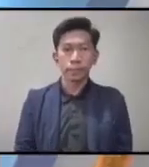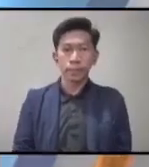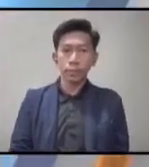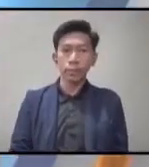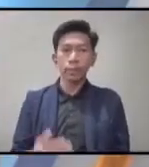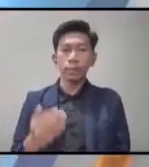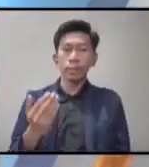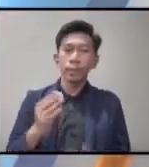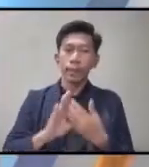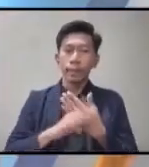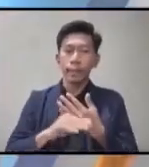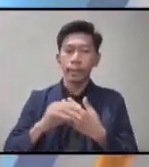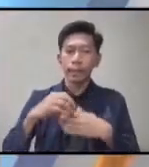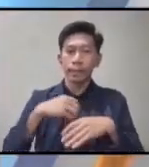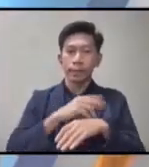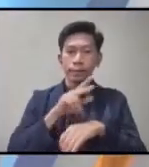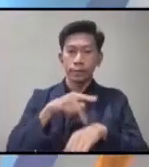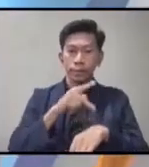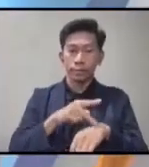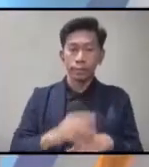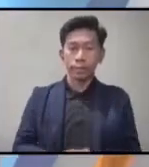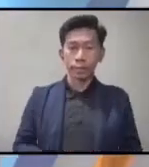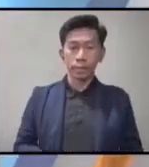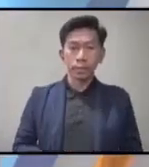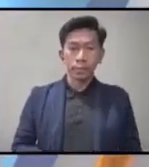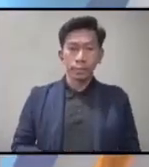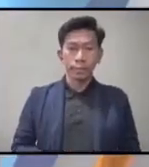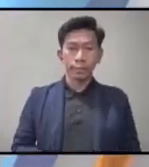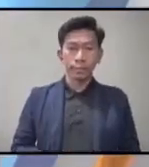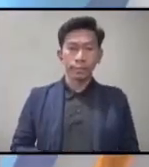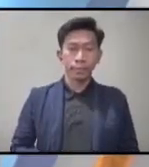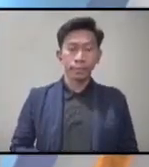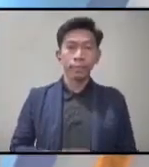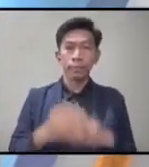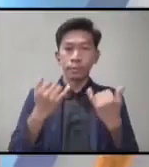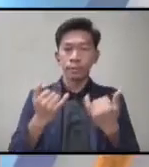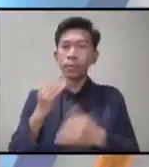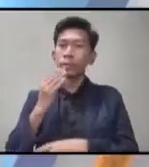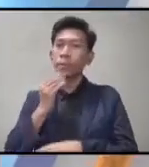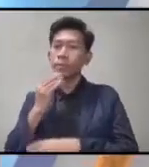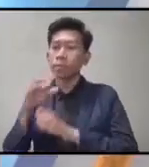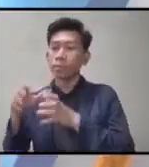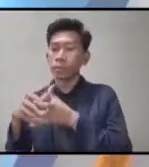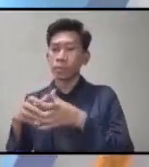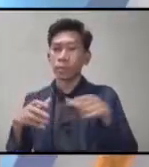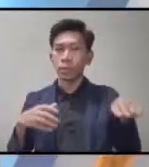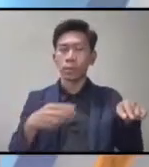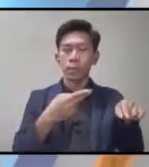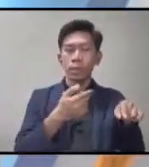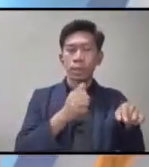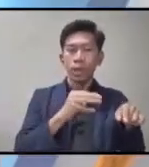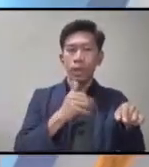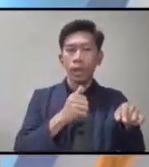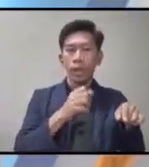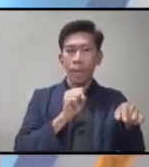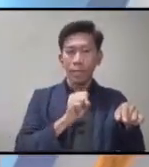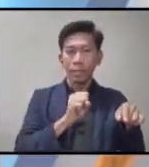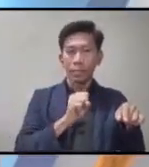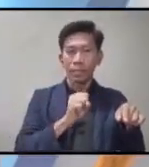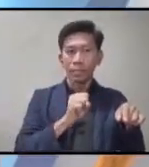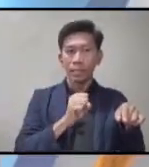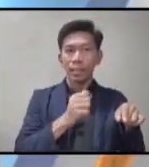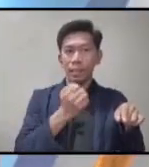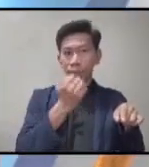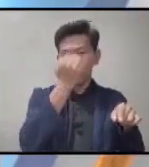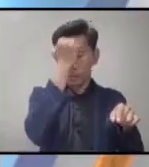Kasabay ng nagpapatuloy na bakbakan sa pagitan ng Israel at grupong Hamas, hindi na lang pag-atake sa himpapawid ang gagawin